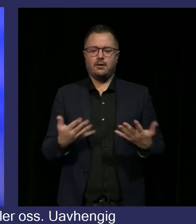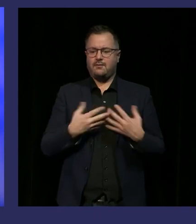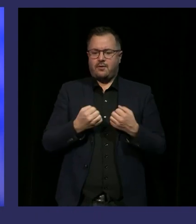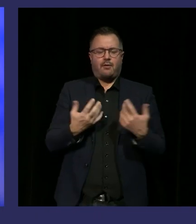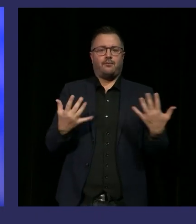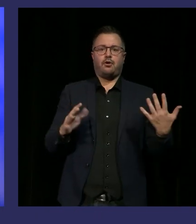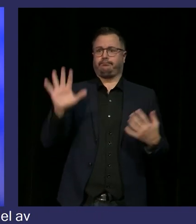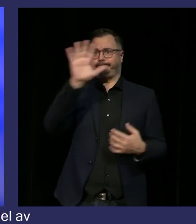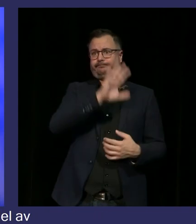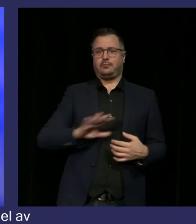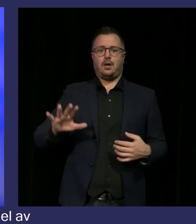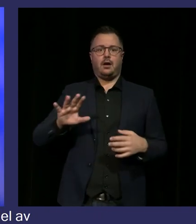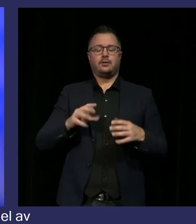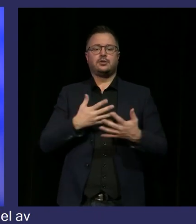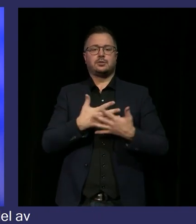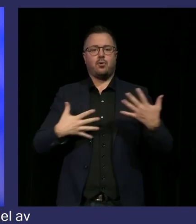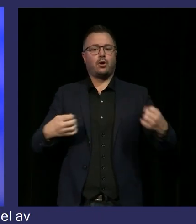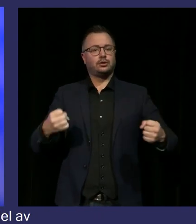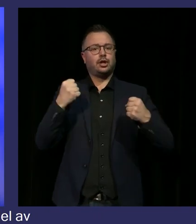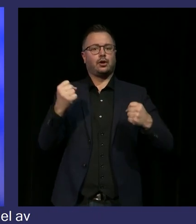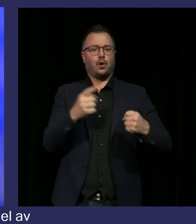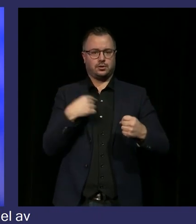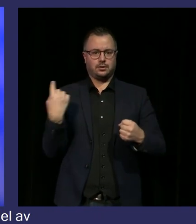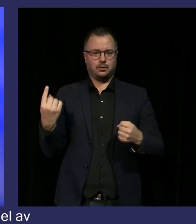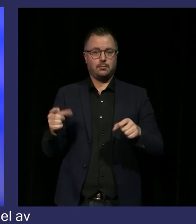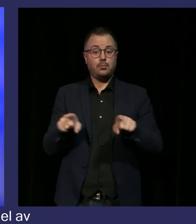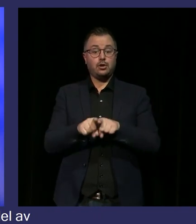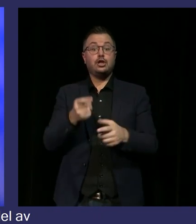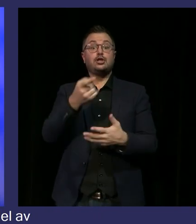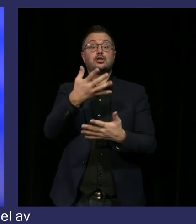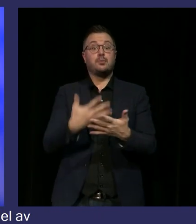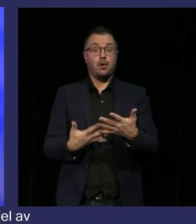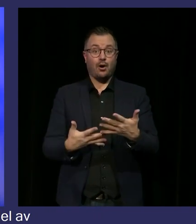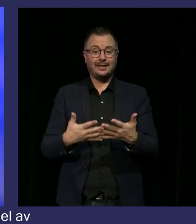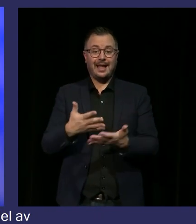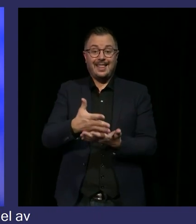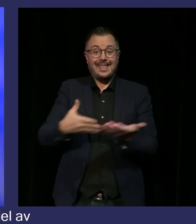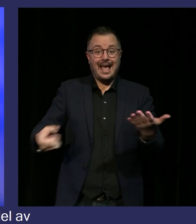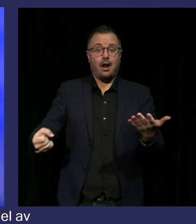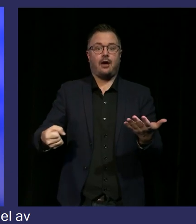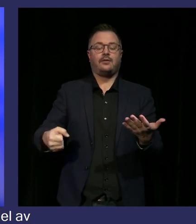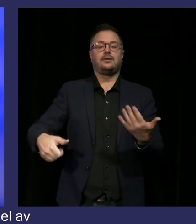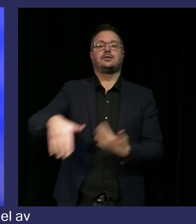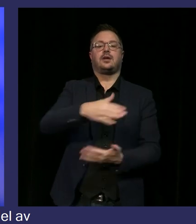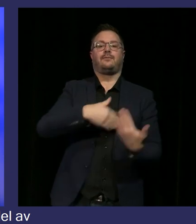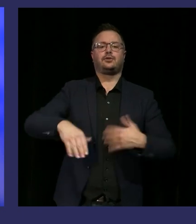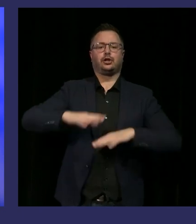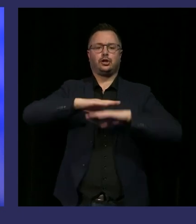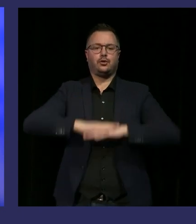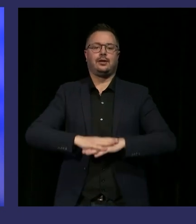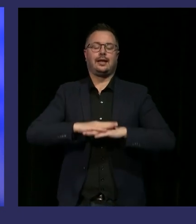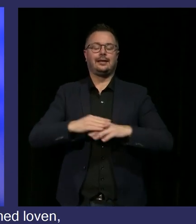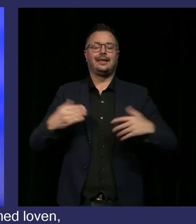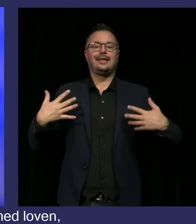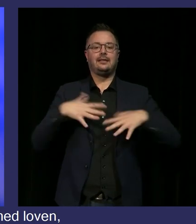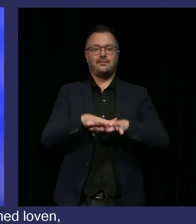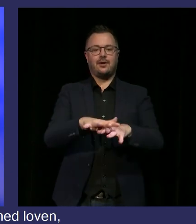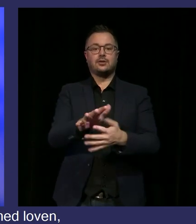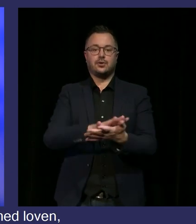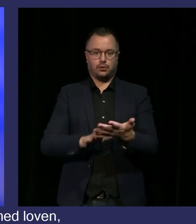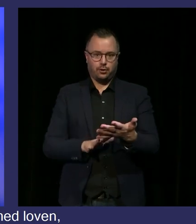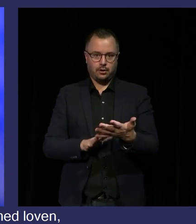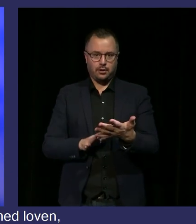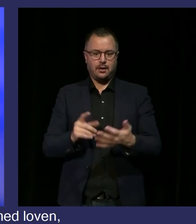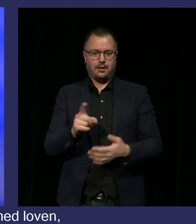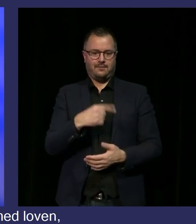landet. Språk med andre ord en del av samfunnets grunnleggende infrastruktur. Det dette vi